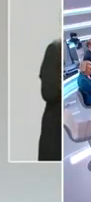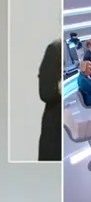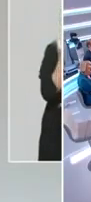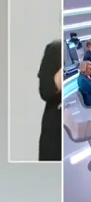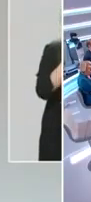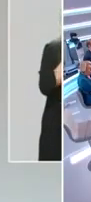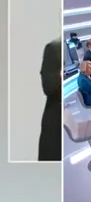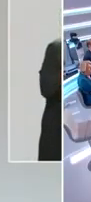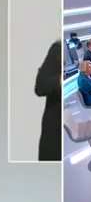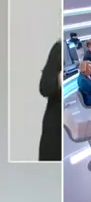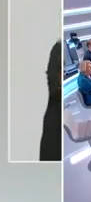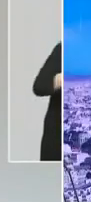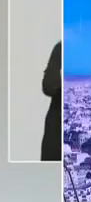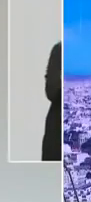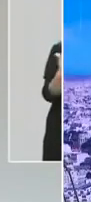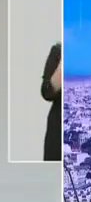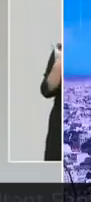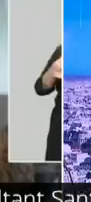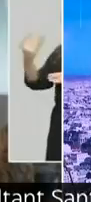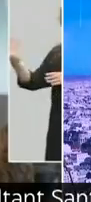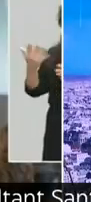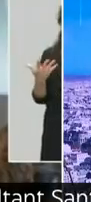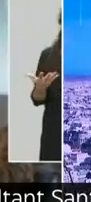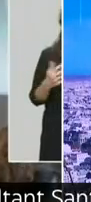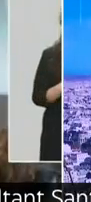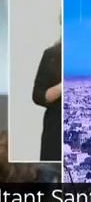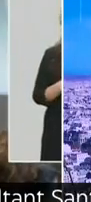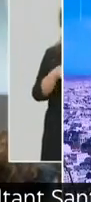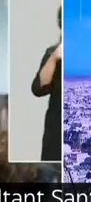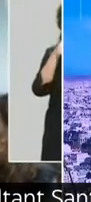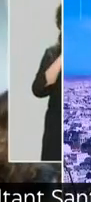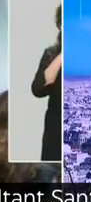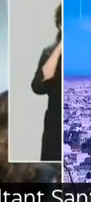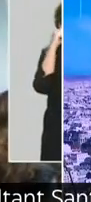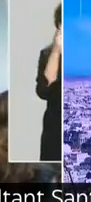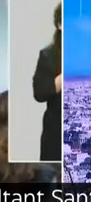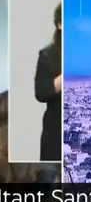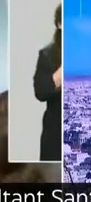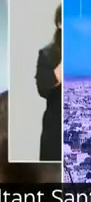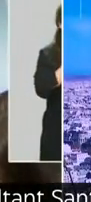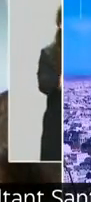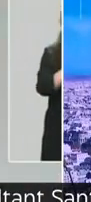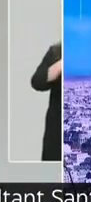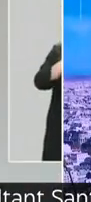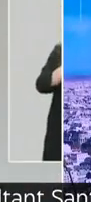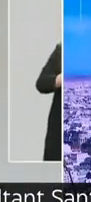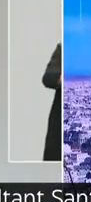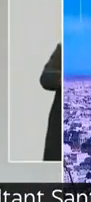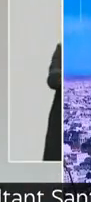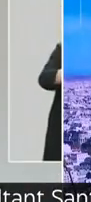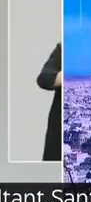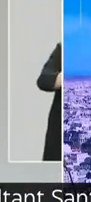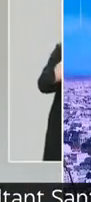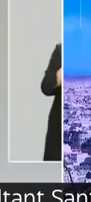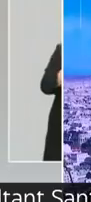qu'on voit que le trou dans la raquette, il est où? Il est les 10% de plus de 80 ans qui ne sont pas vaccinés en primo-vaccination. On ne parle même pas de troisième dose. Pourquoi? Parce qu'à un moment donné,